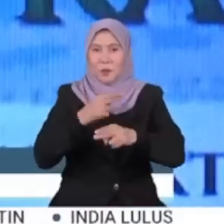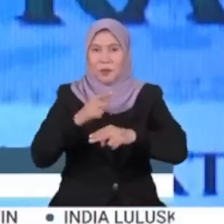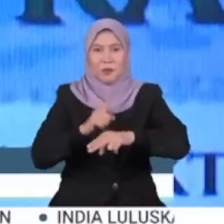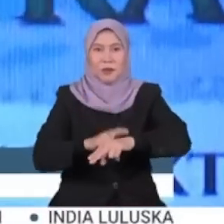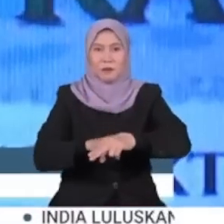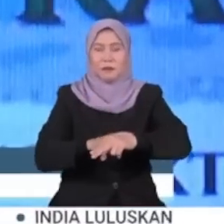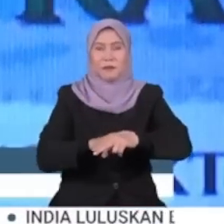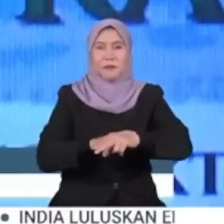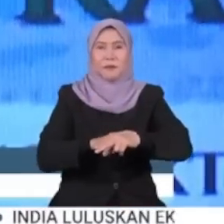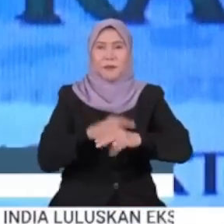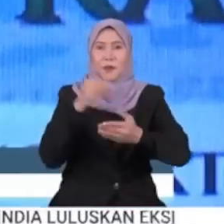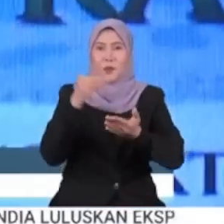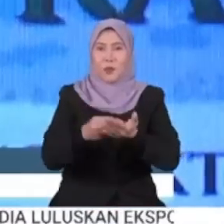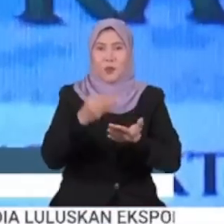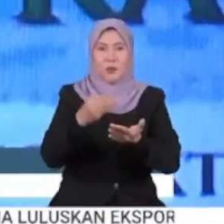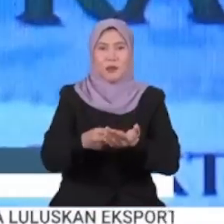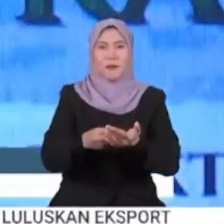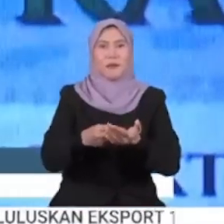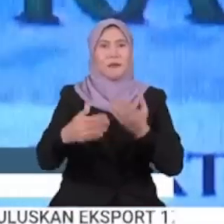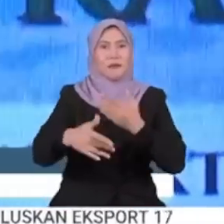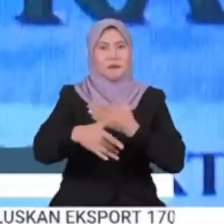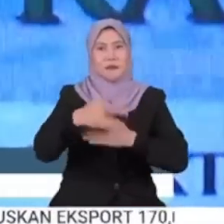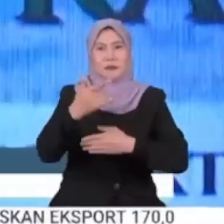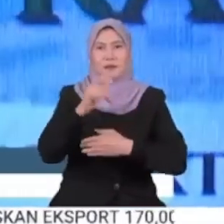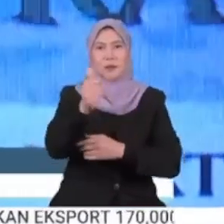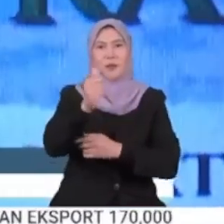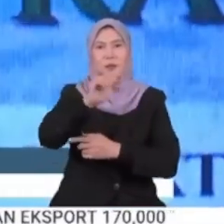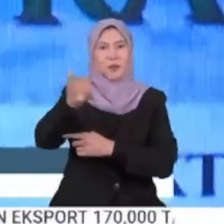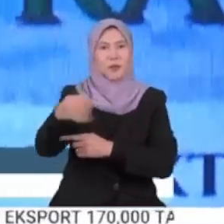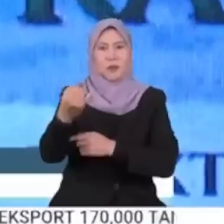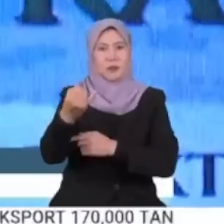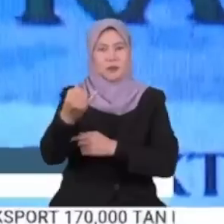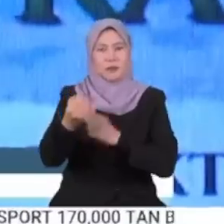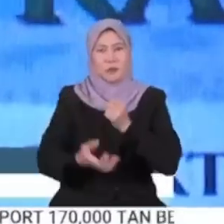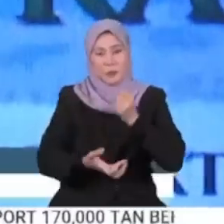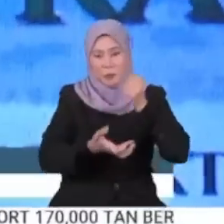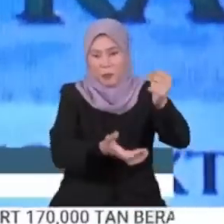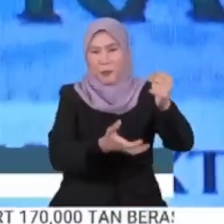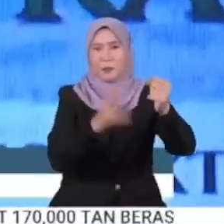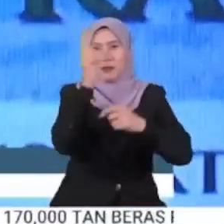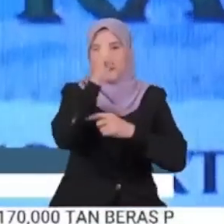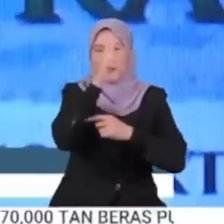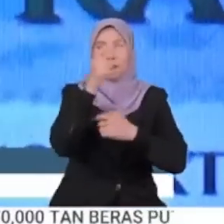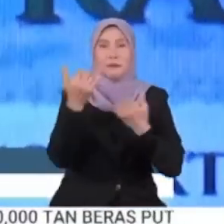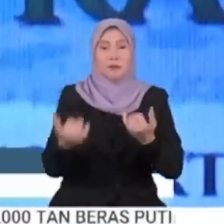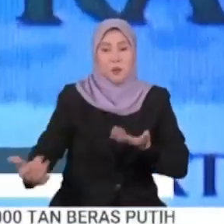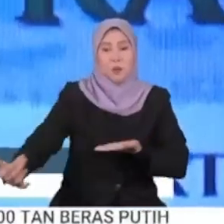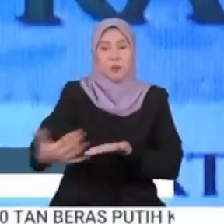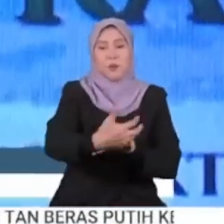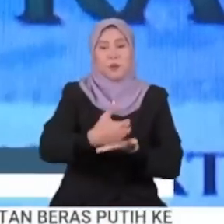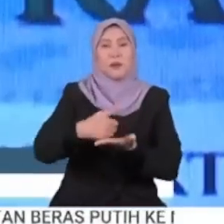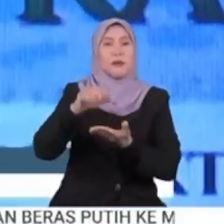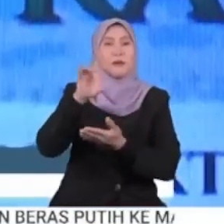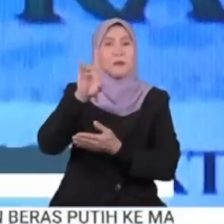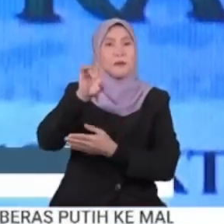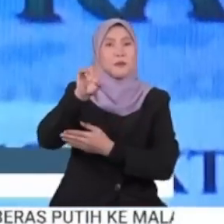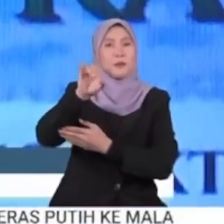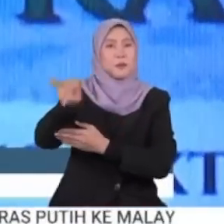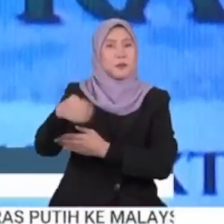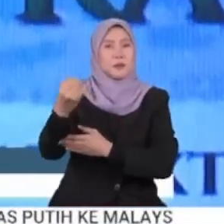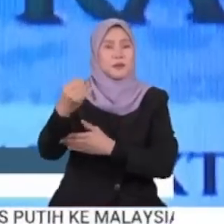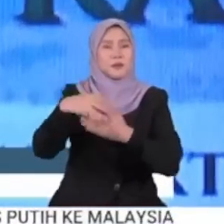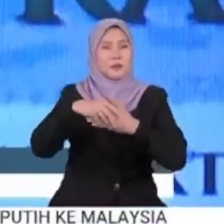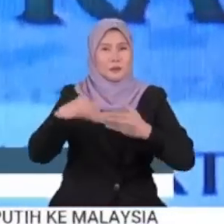dengan penyaluran dana awal 10 juta pada kerajaan. Kita dah dapat mengumpul 80 juta ringgit